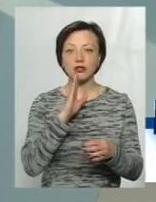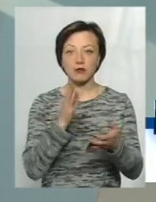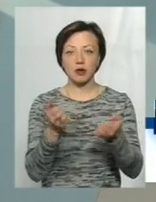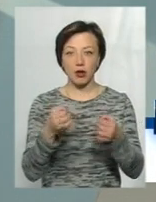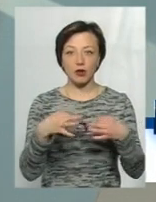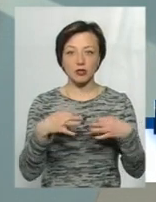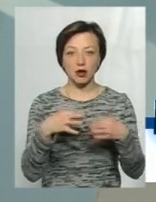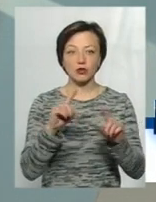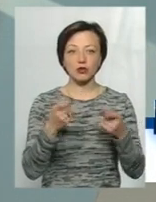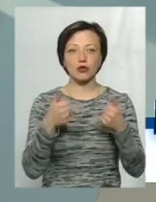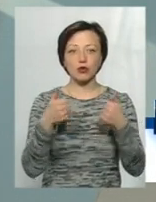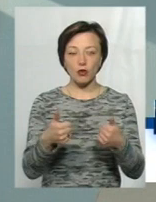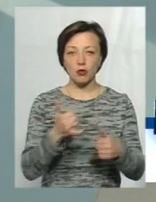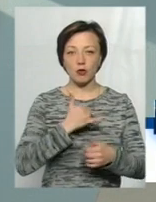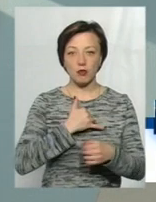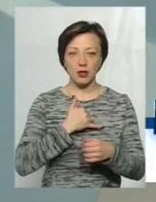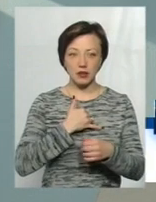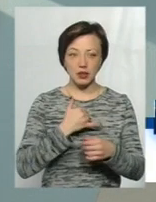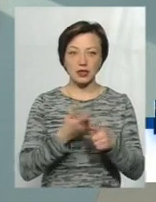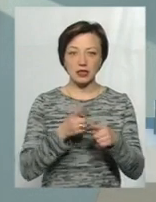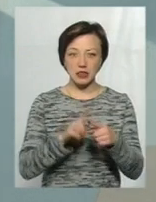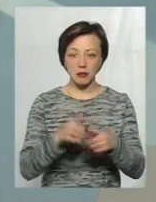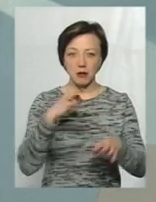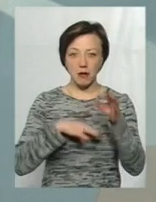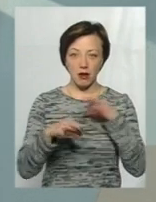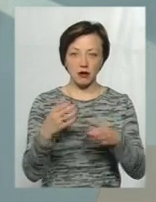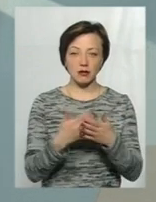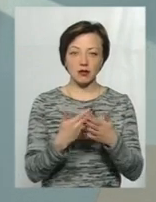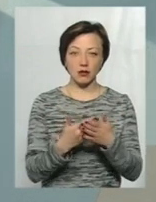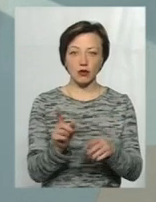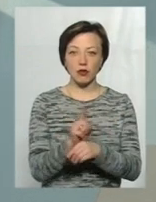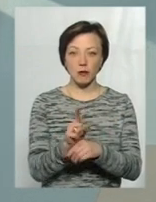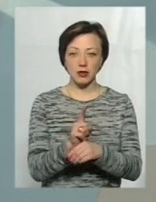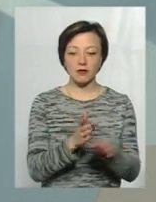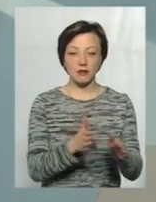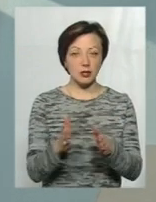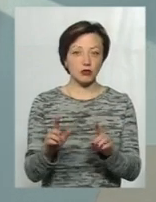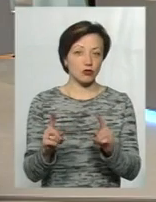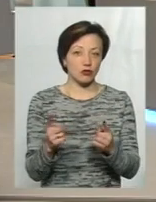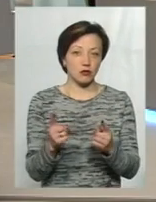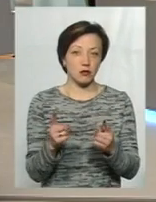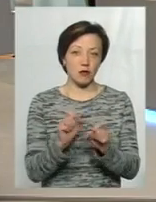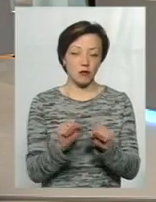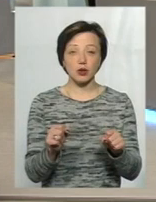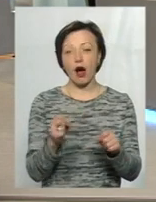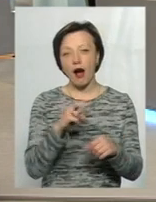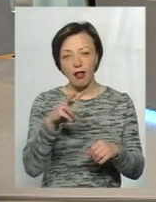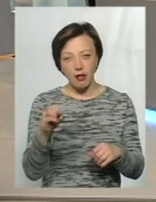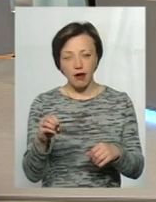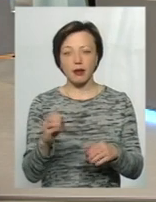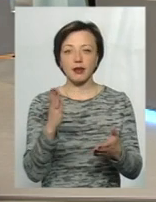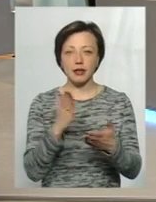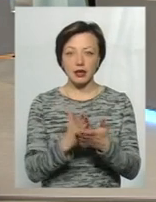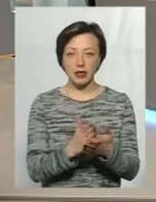і розказує, що мені дуже добре, от в мене саме на цих препаратах там нормалізувався цикл, то чому б і ні? Але паралельно, однозначно,